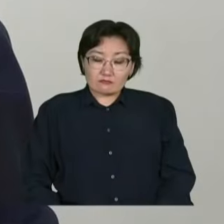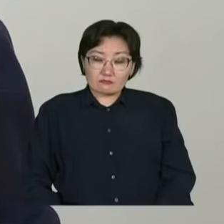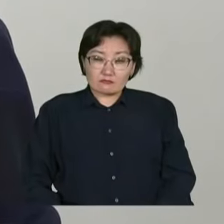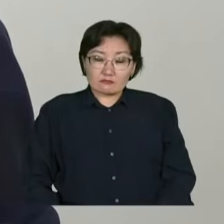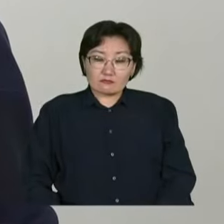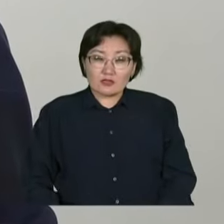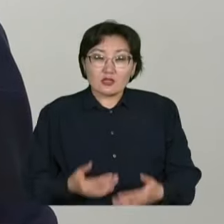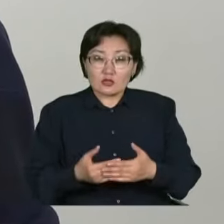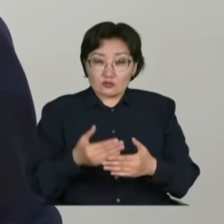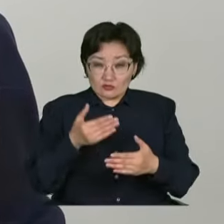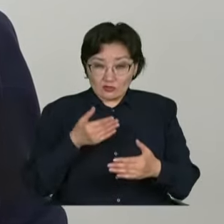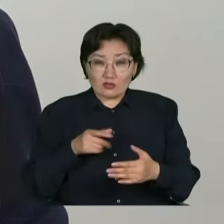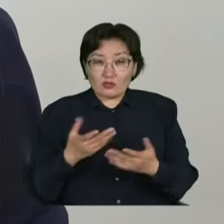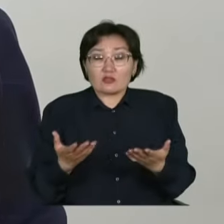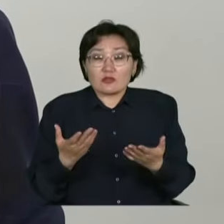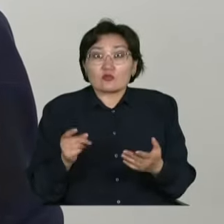Соға дейін күтесіздер ме